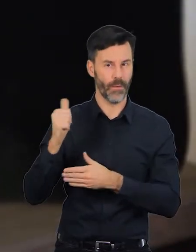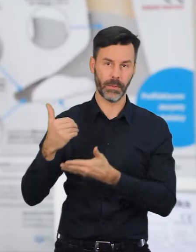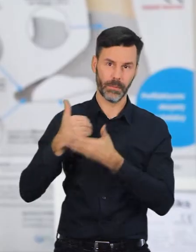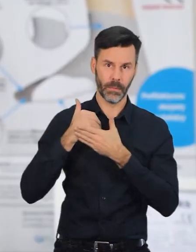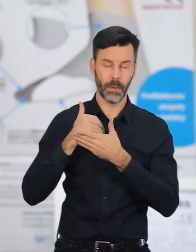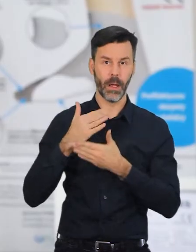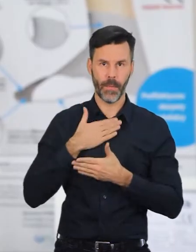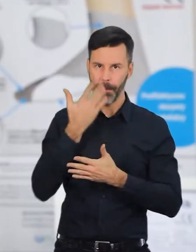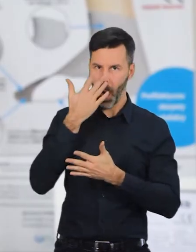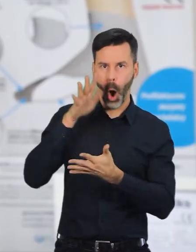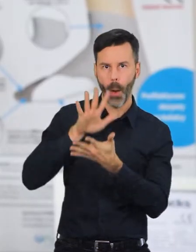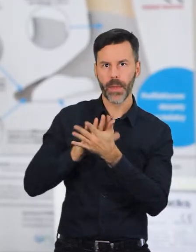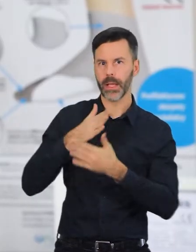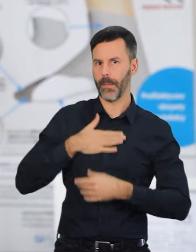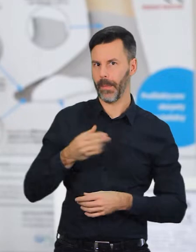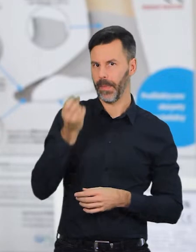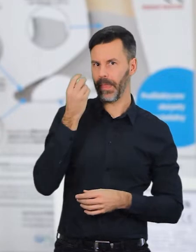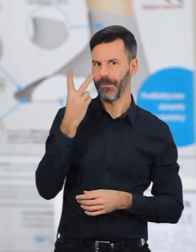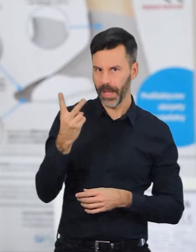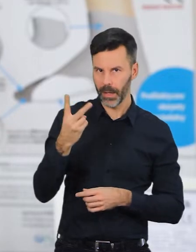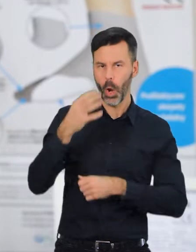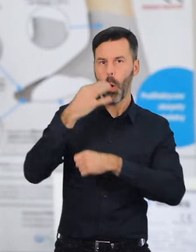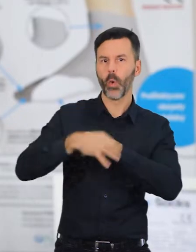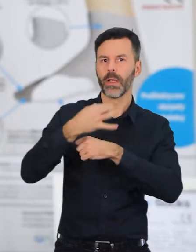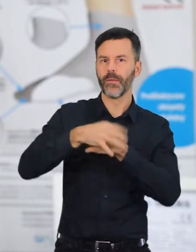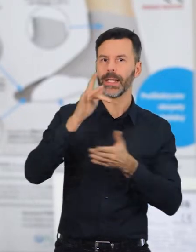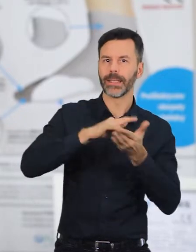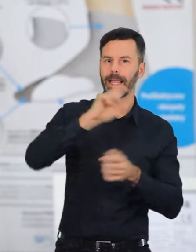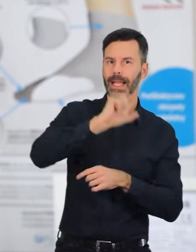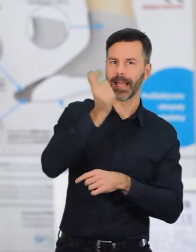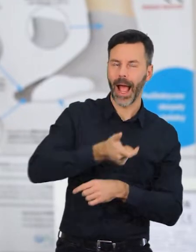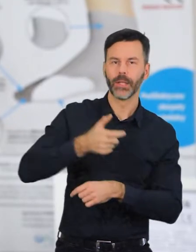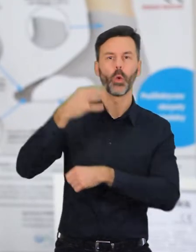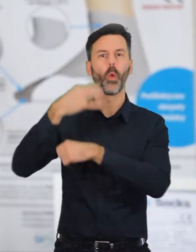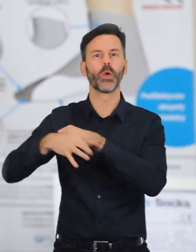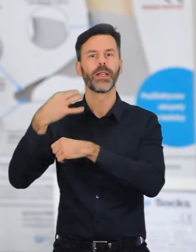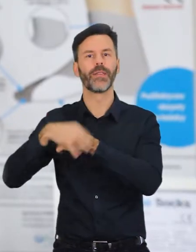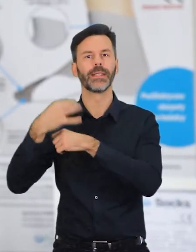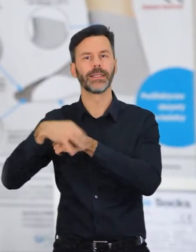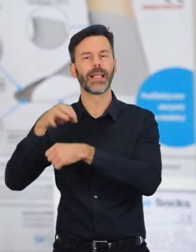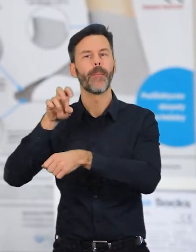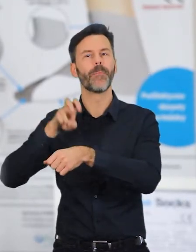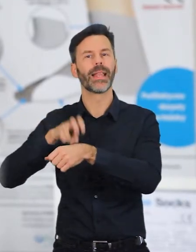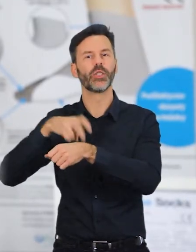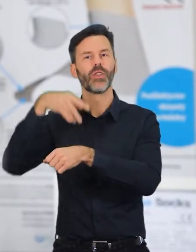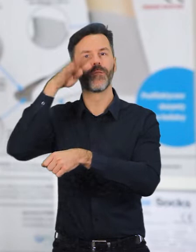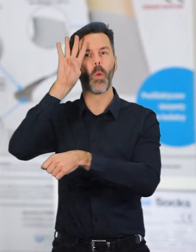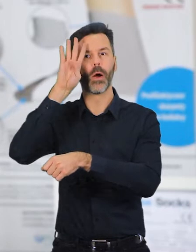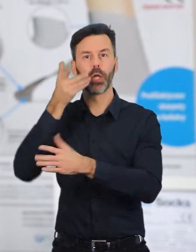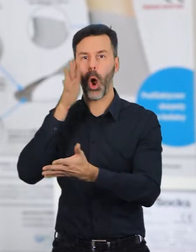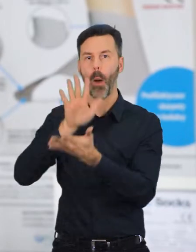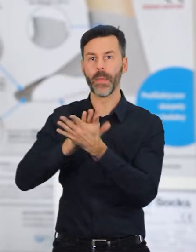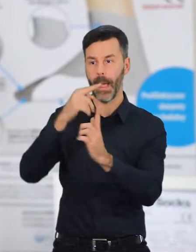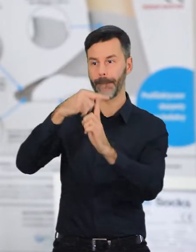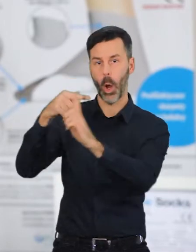mamy dwie opinie z Uniwersytetu Gdańskiego i z Uniwersytetu Medycznego w Łodzi, które